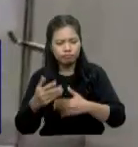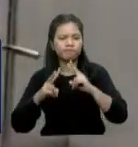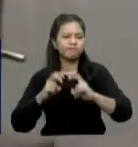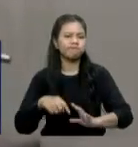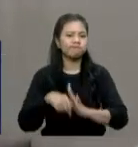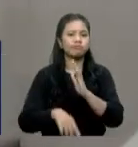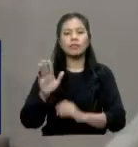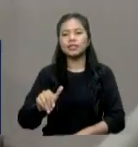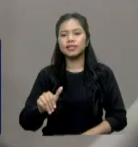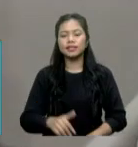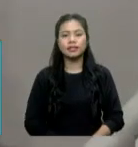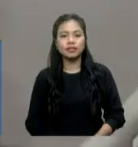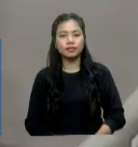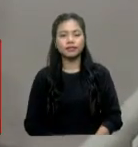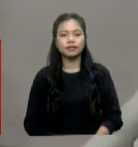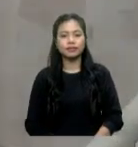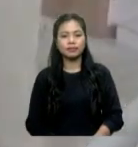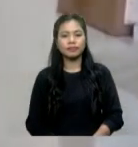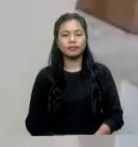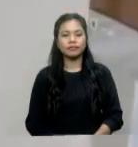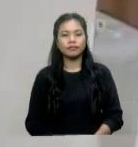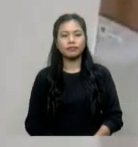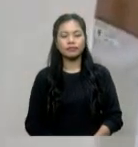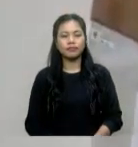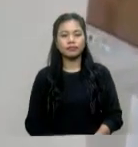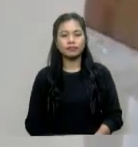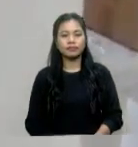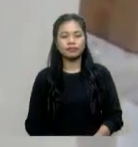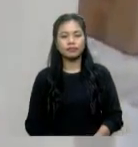Dari Batang, Jawa Tengah, Suryono Soekarno melaporkan.